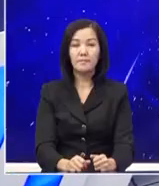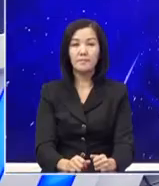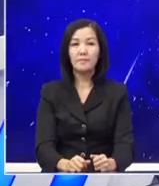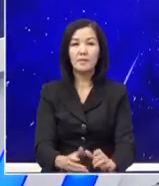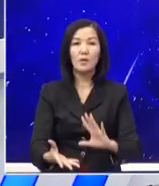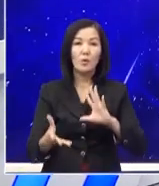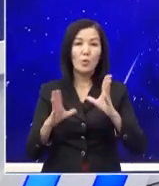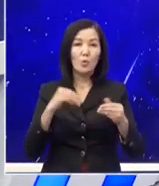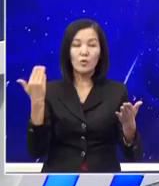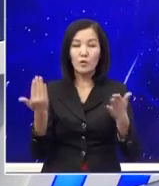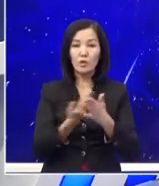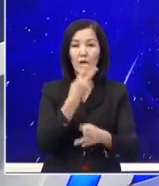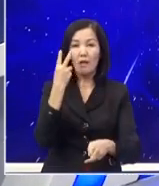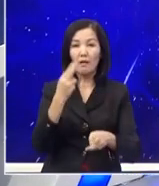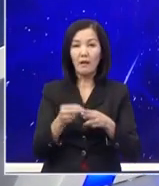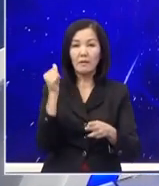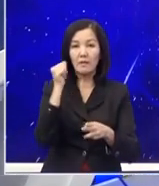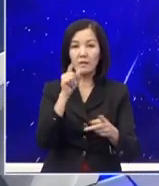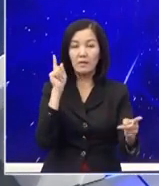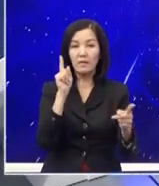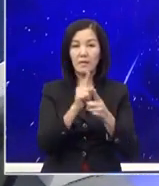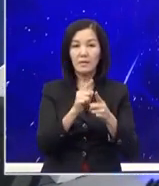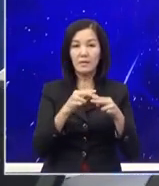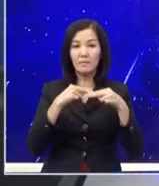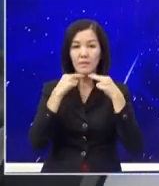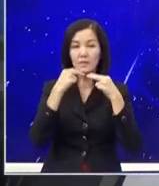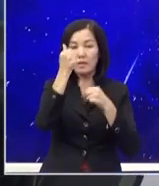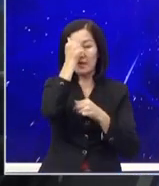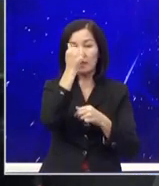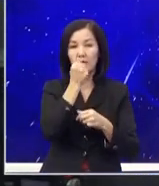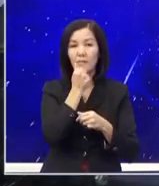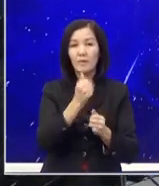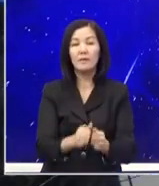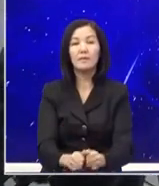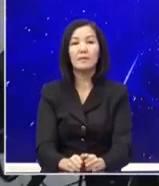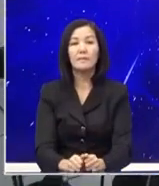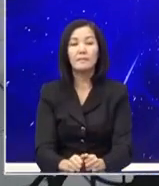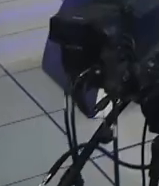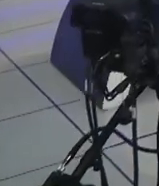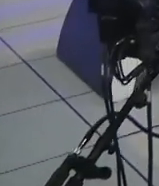Қымбатты көрермен, бүгінге келіп түскен ақпараттар легі осындай. Назарларыңызға рахмет, амандықта жүздескенше.